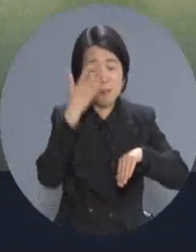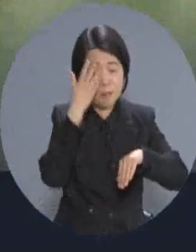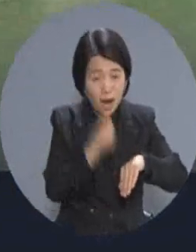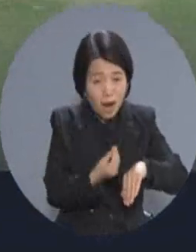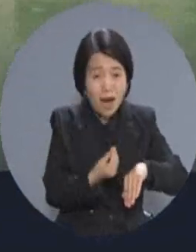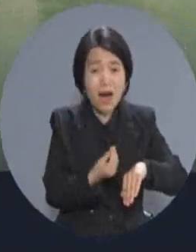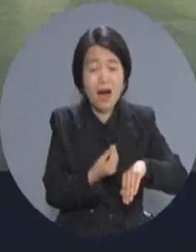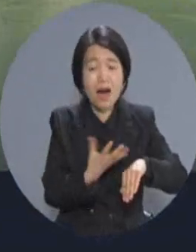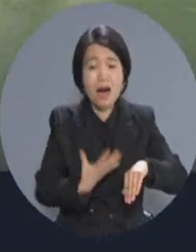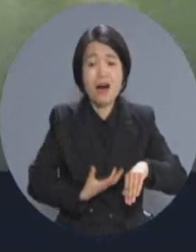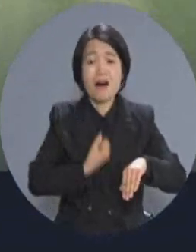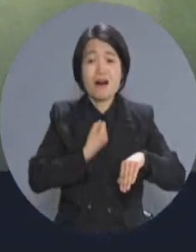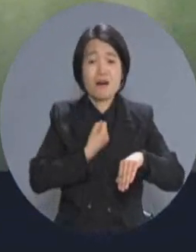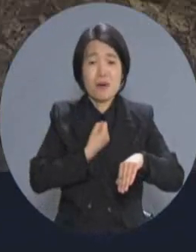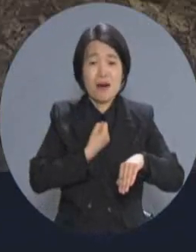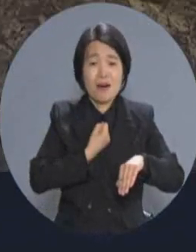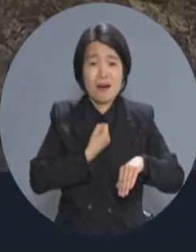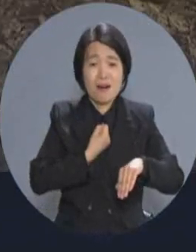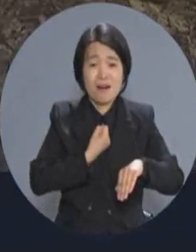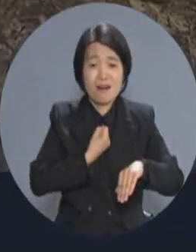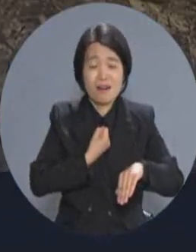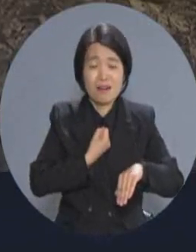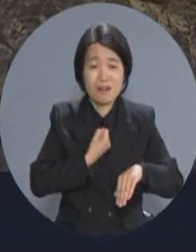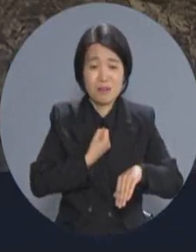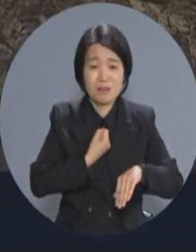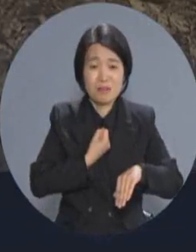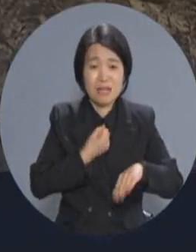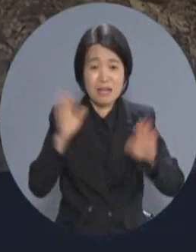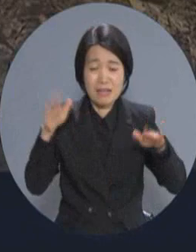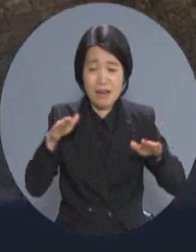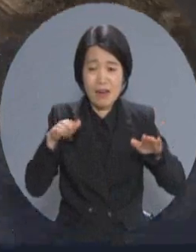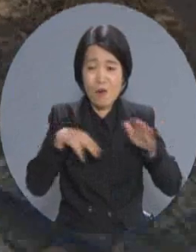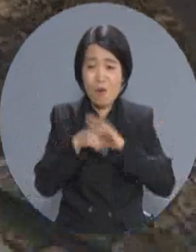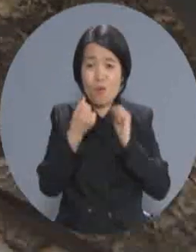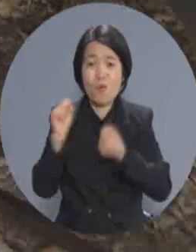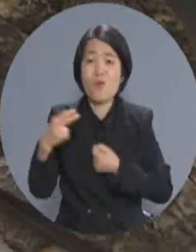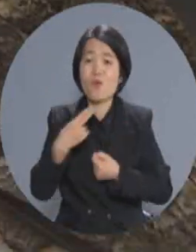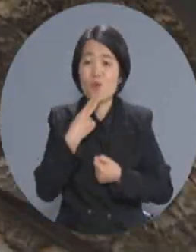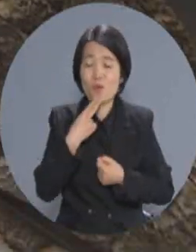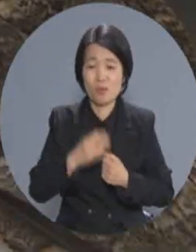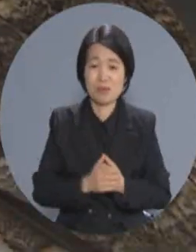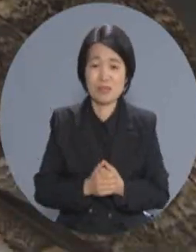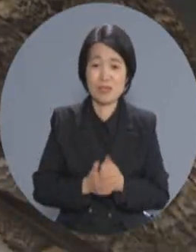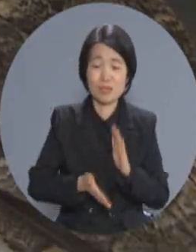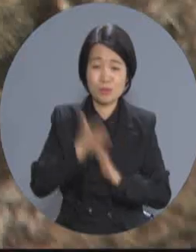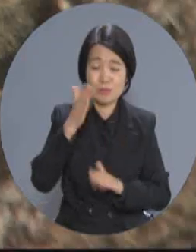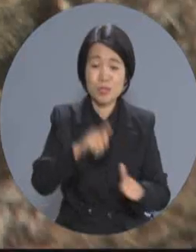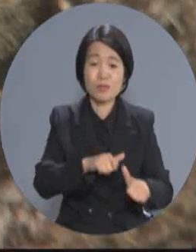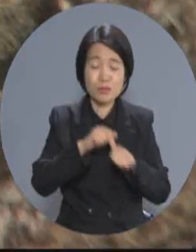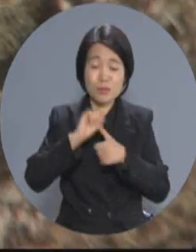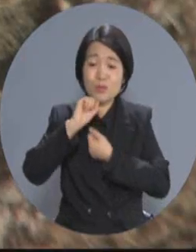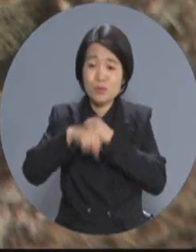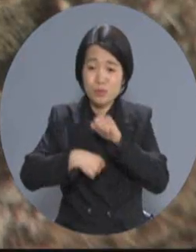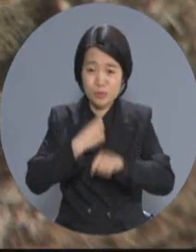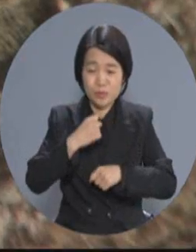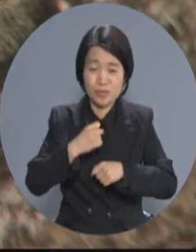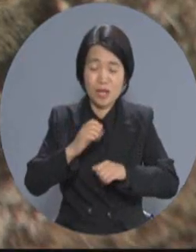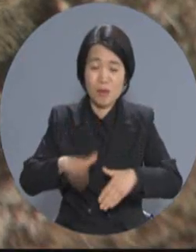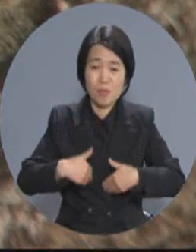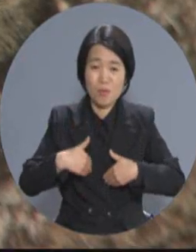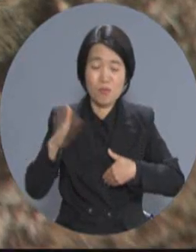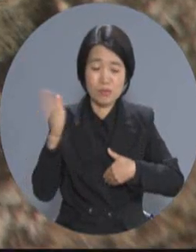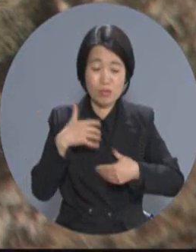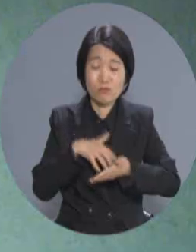발견이 됐어 이제 갑자기 그러니까 깜짝 놀라서 그런 날라가지도 않고 도심에서 구조되는 야생동